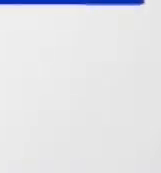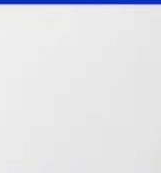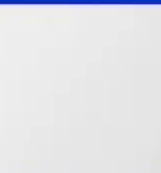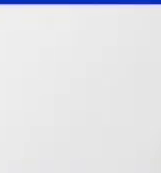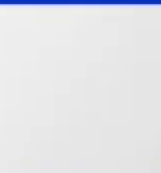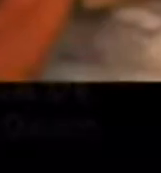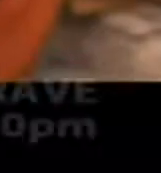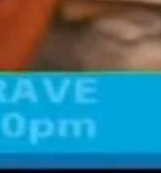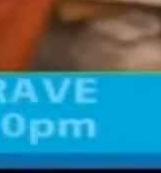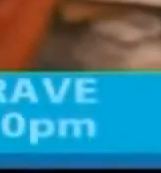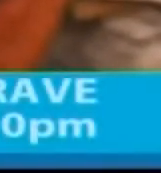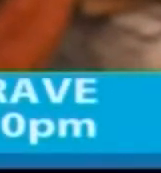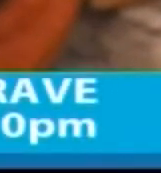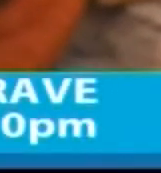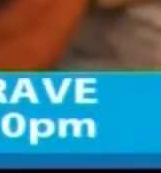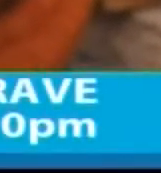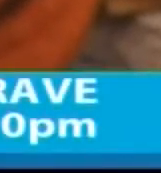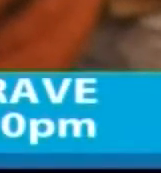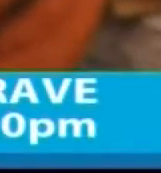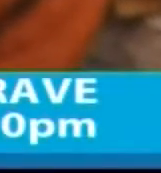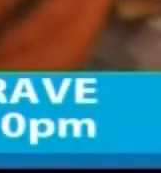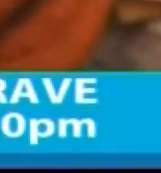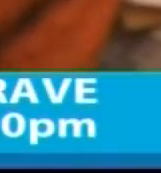Next on